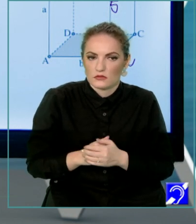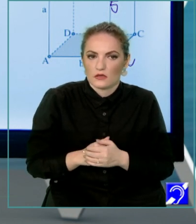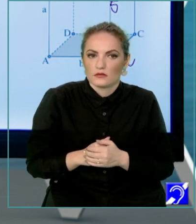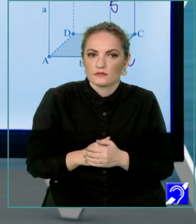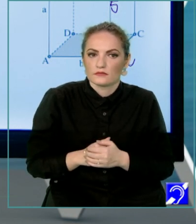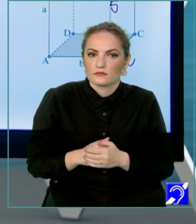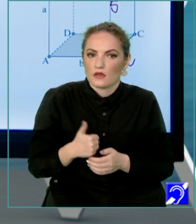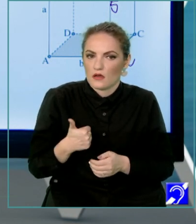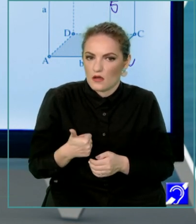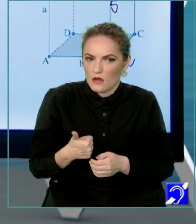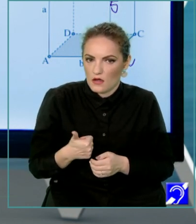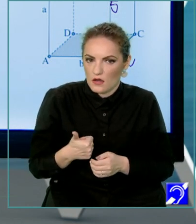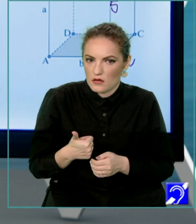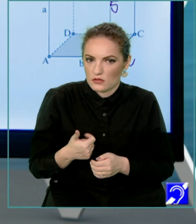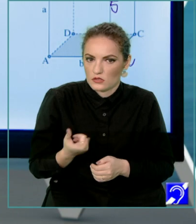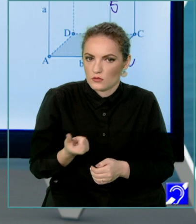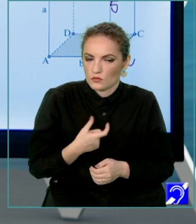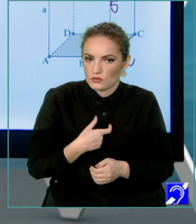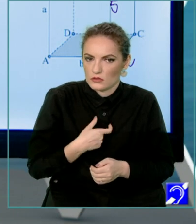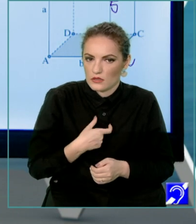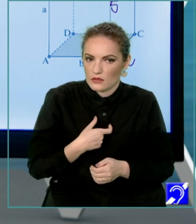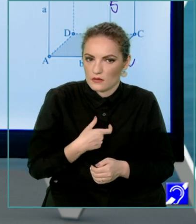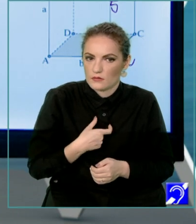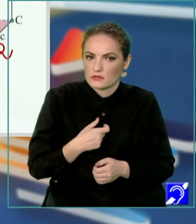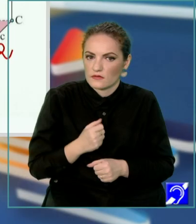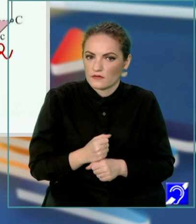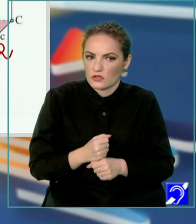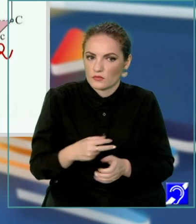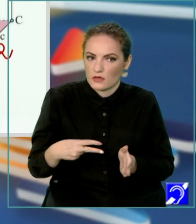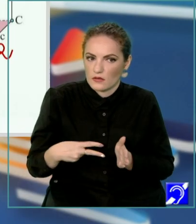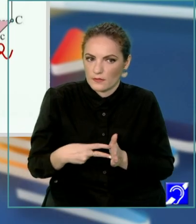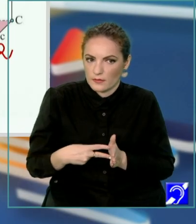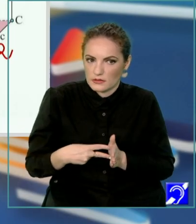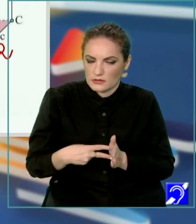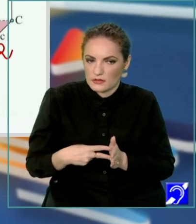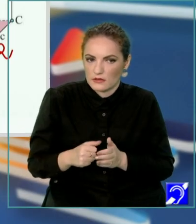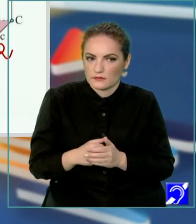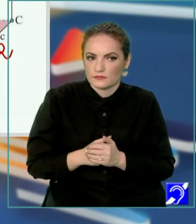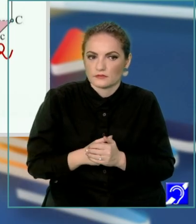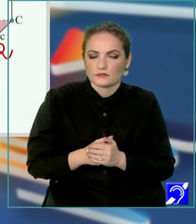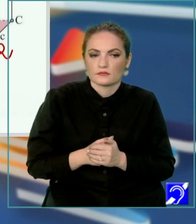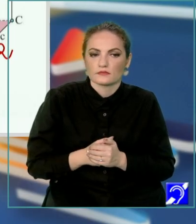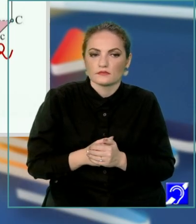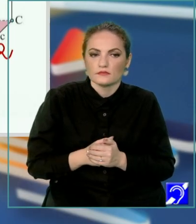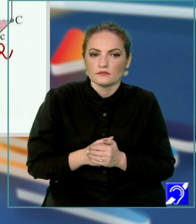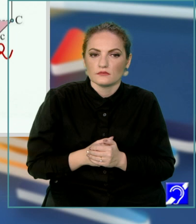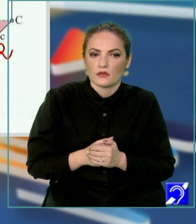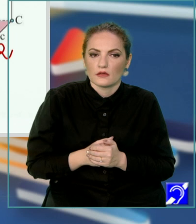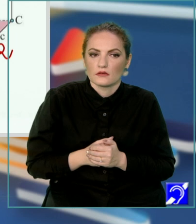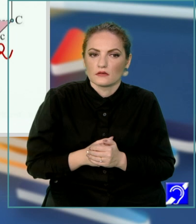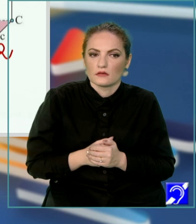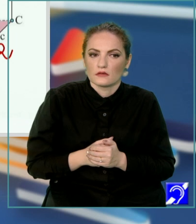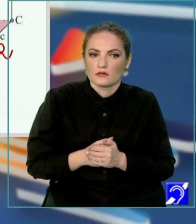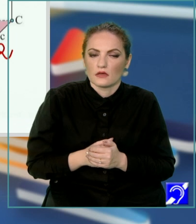putem efectua și împărțirea întrucât suma lungime plus lățime plus înălțimea este de patru ori mai